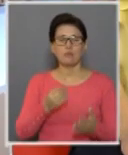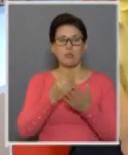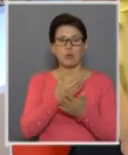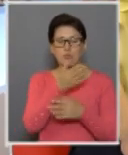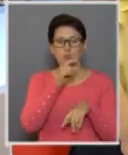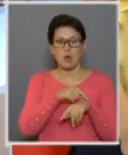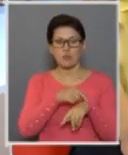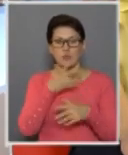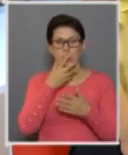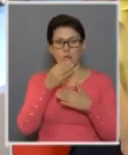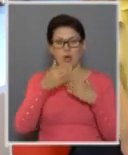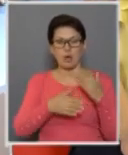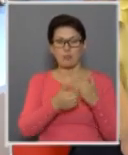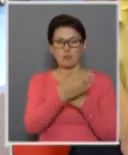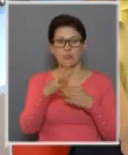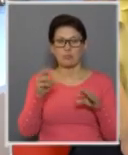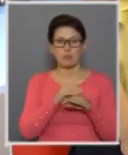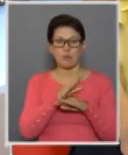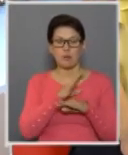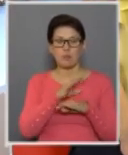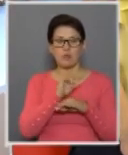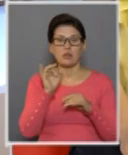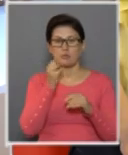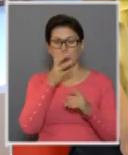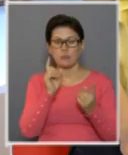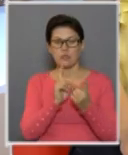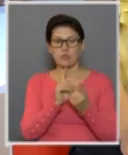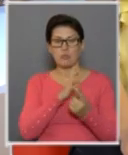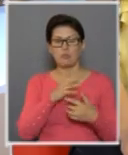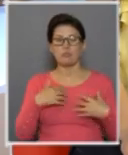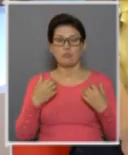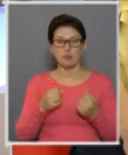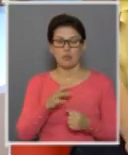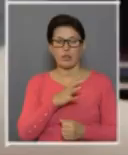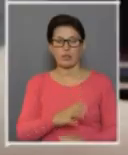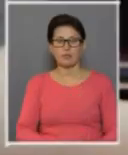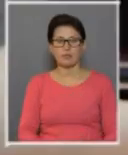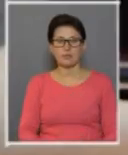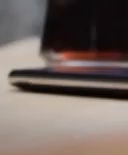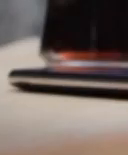берілген уақыт өз мәресіне жетті. Біз сіздермен қоштасамыз. Тек қана жақсылықта жүздесейік. Амандықта болайық.